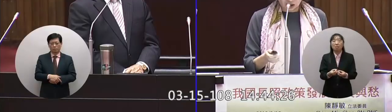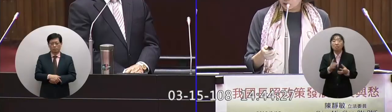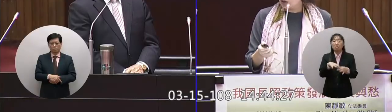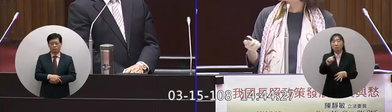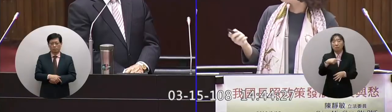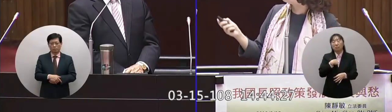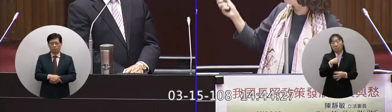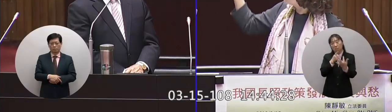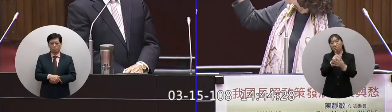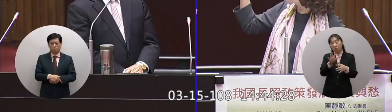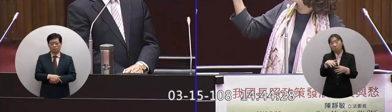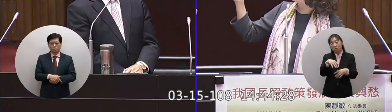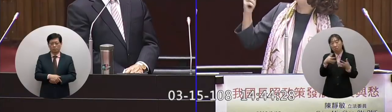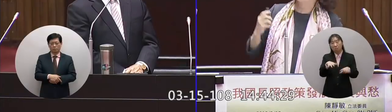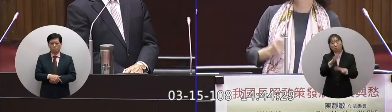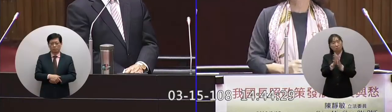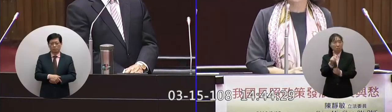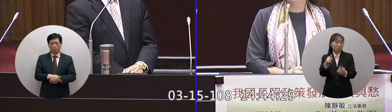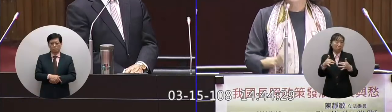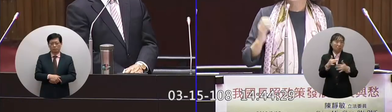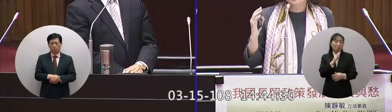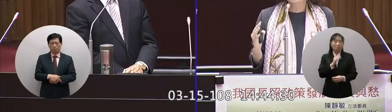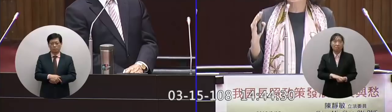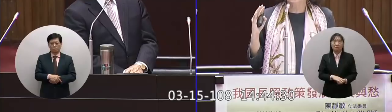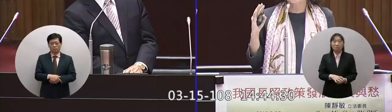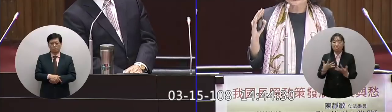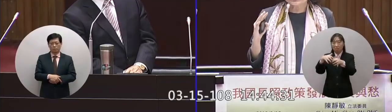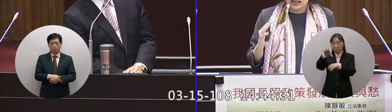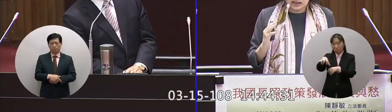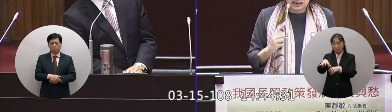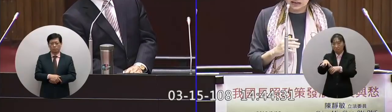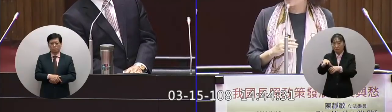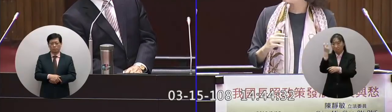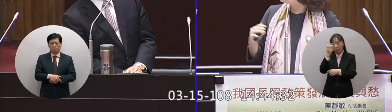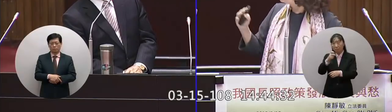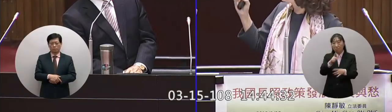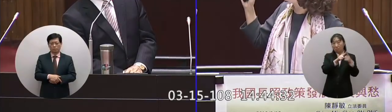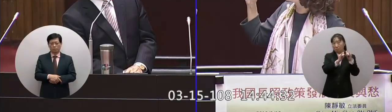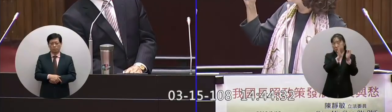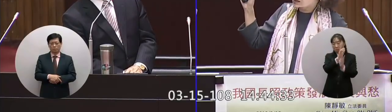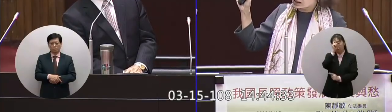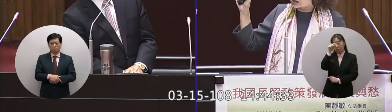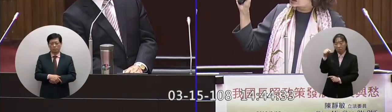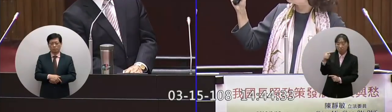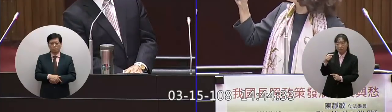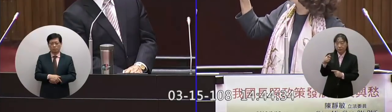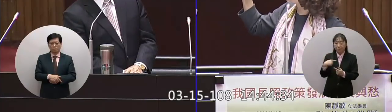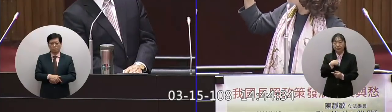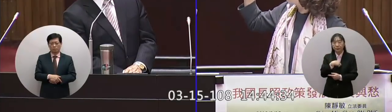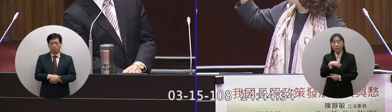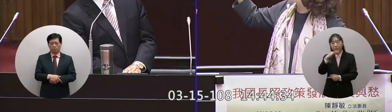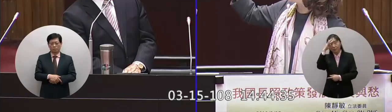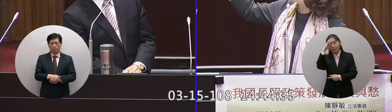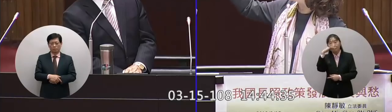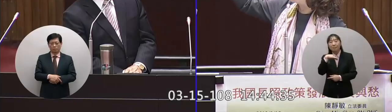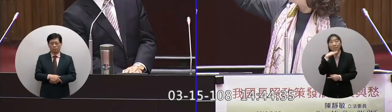常多的一个困扰哈。所以整个机构式的照顾，民众是殷殷期盼呐。可是，在这样子的一个情况之